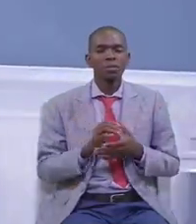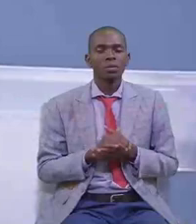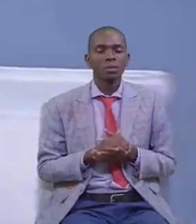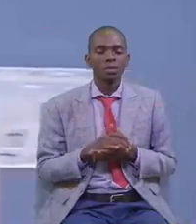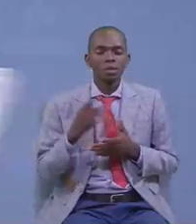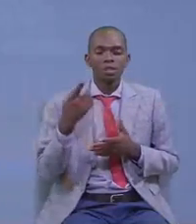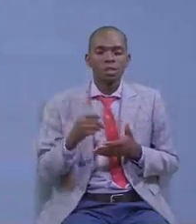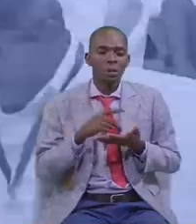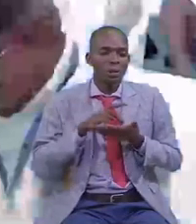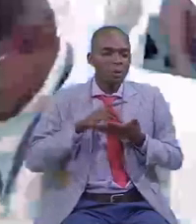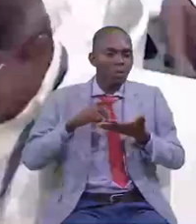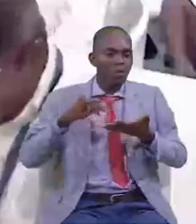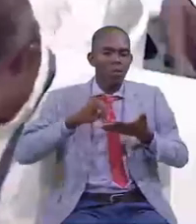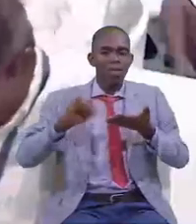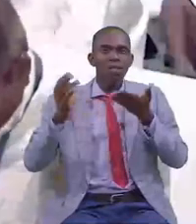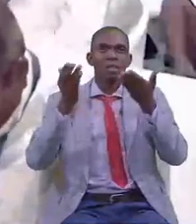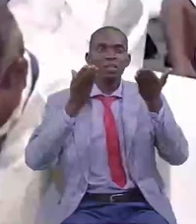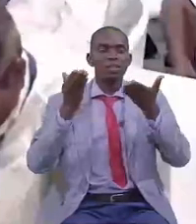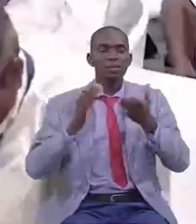qui purifie.